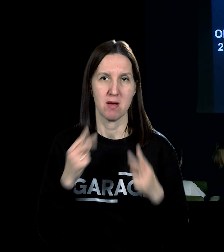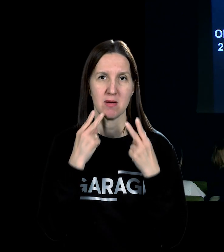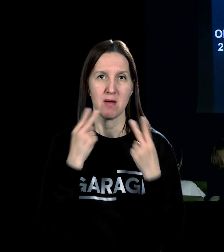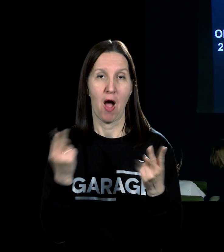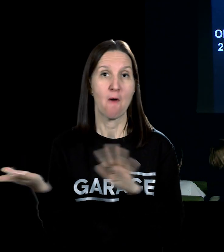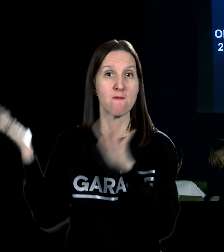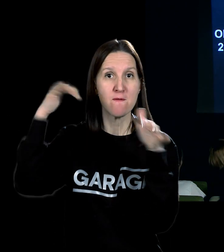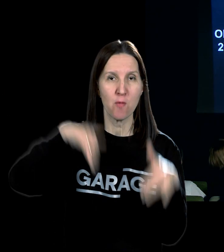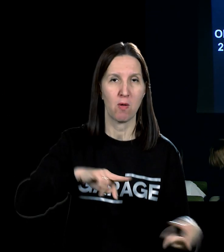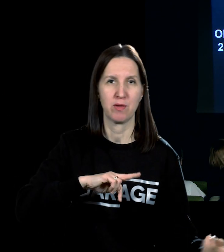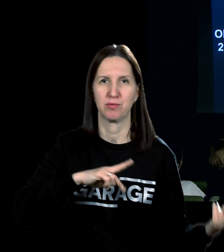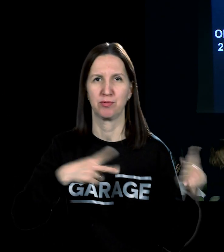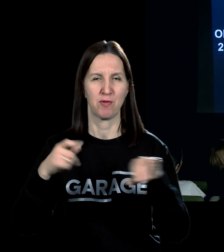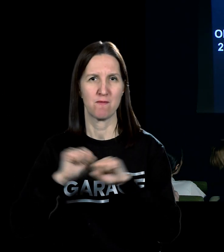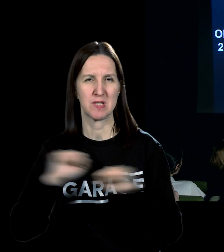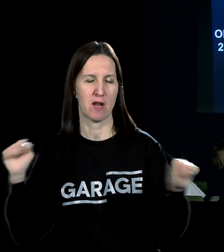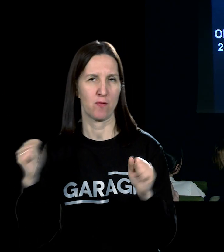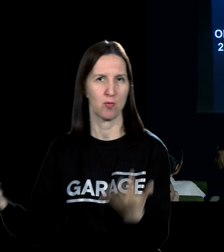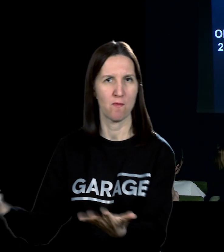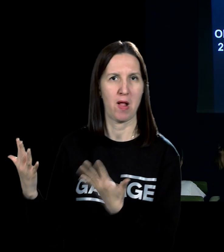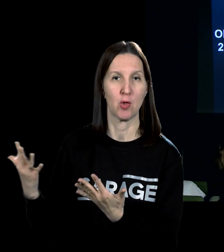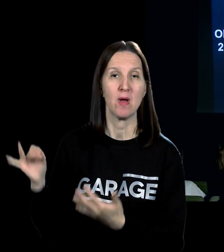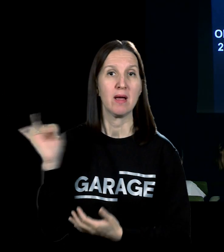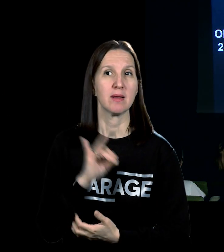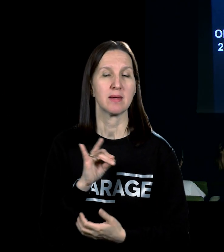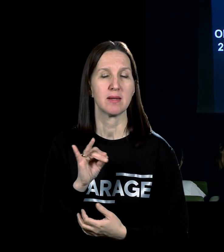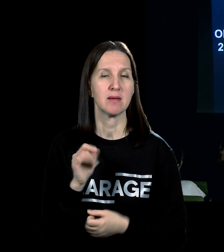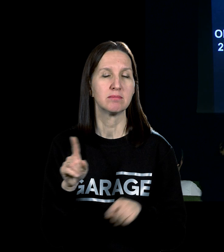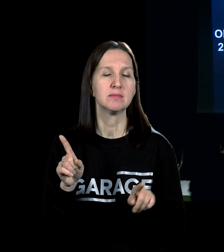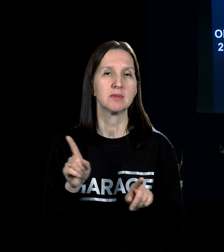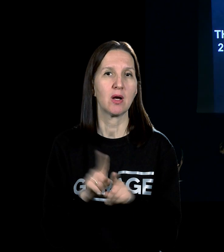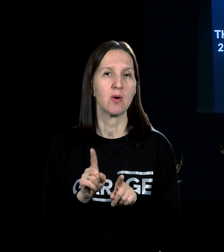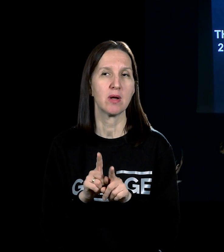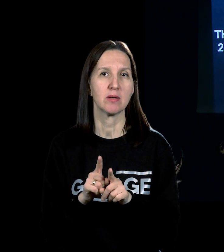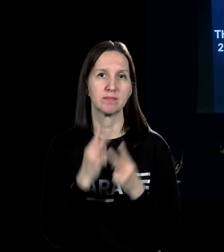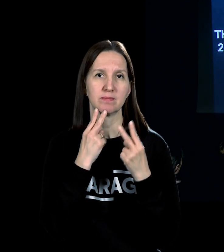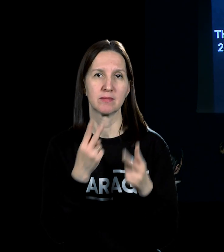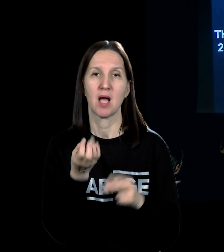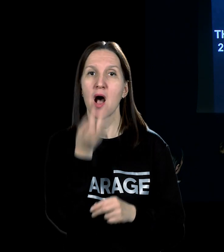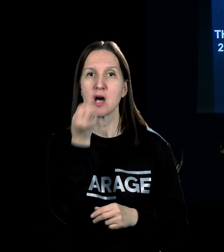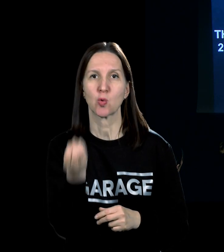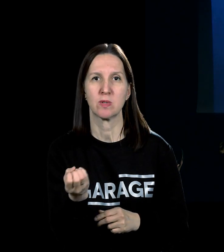они превращаются во взрывную волну. А там самые разные, вот такая вот бесконечно распускающаяся розы,